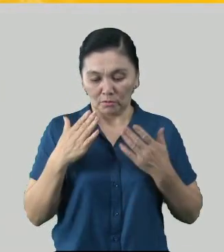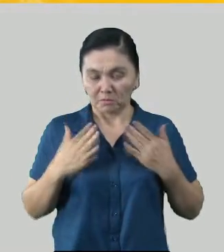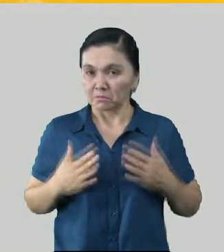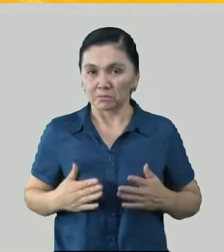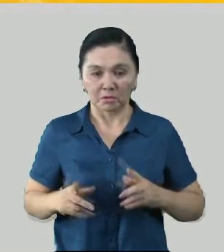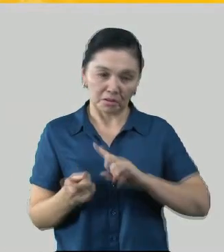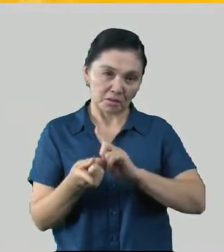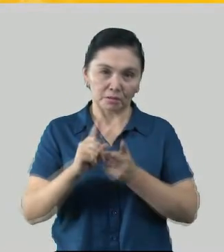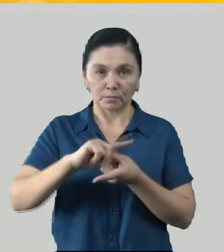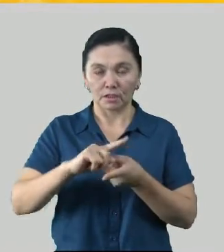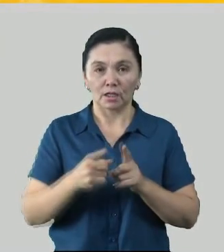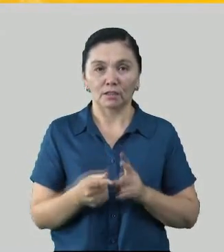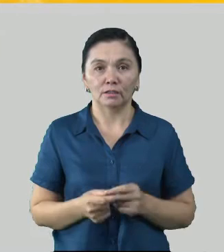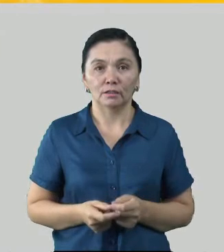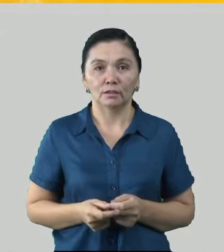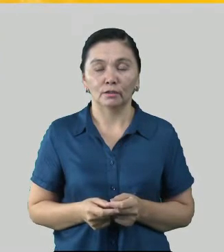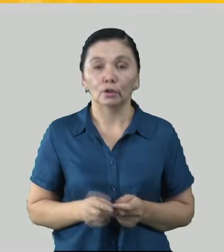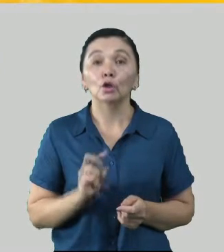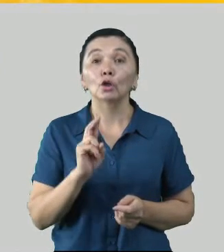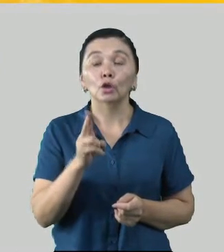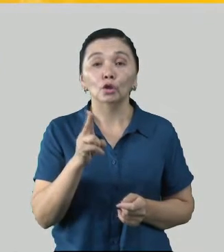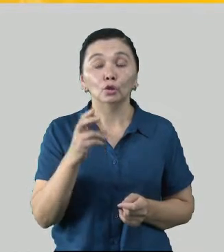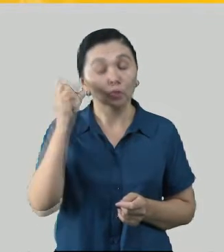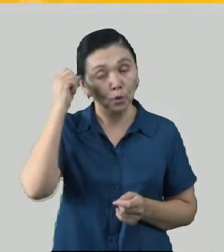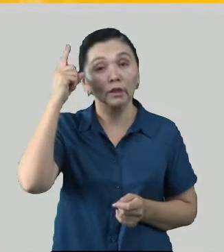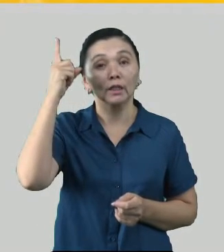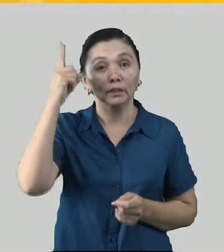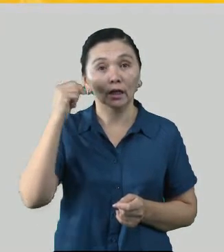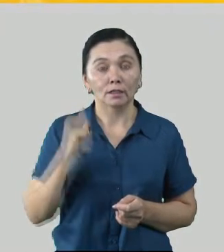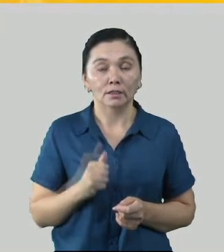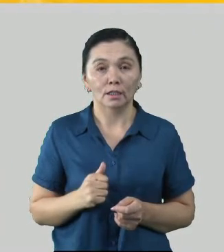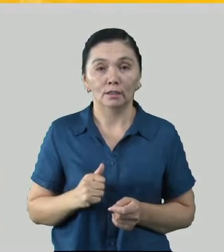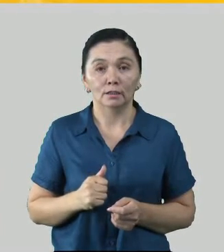меняет. Кто догадался?